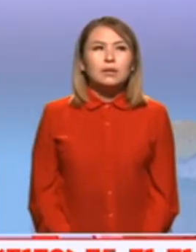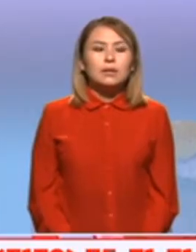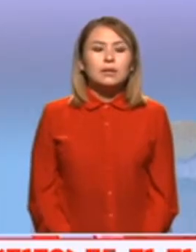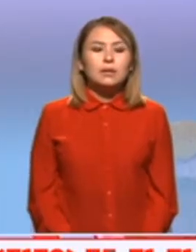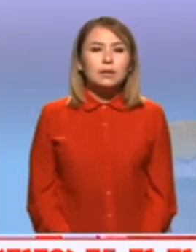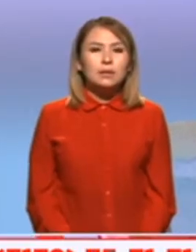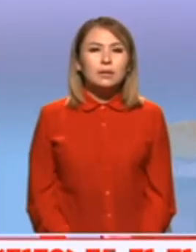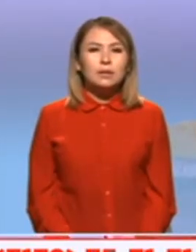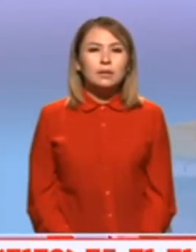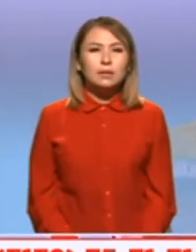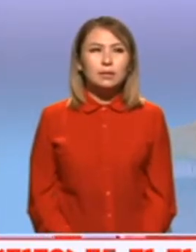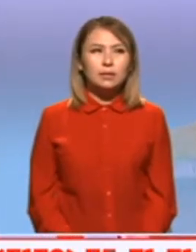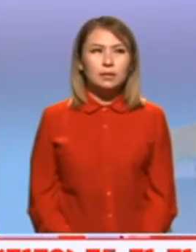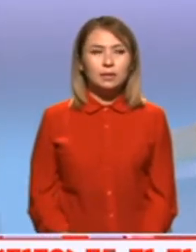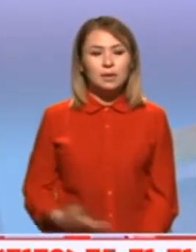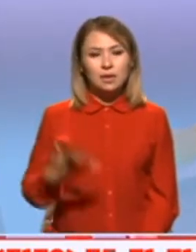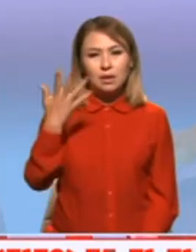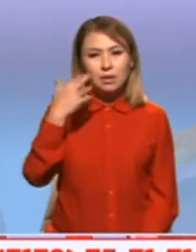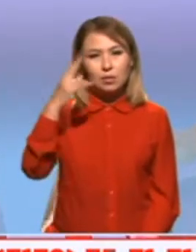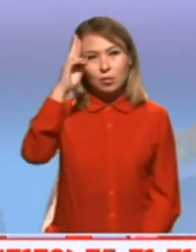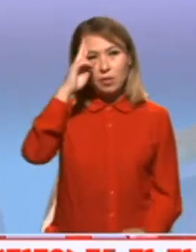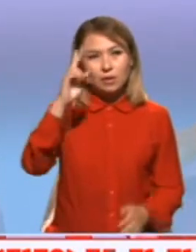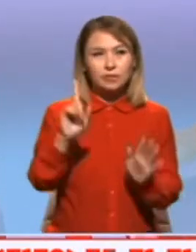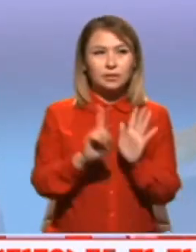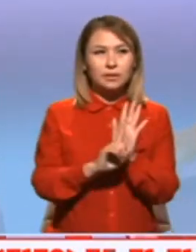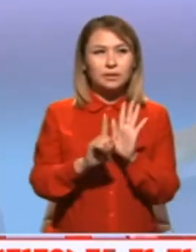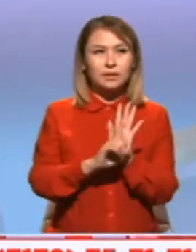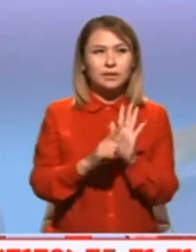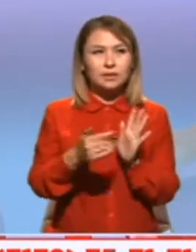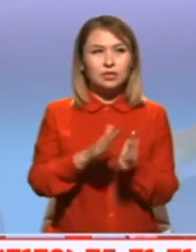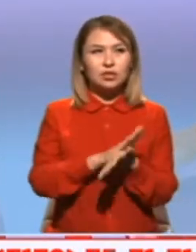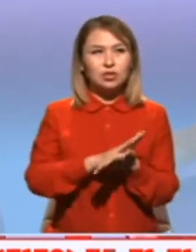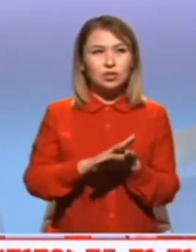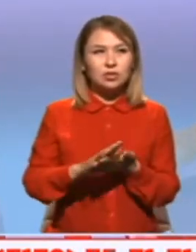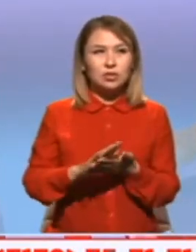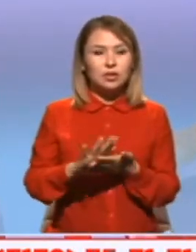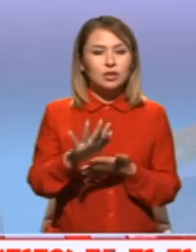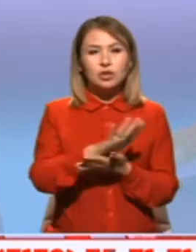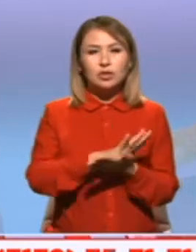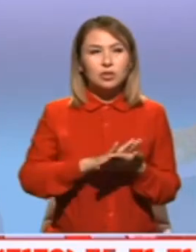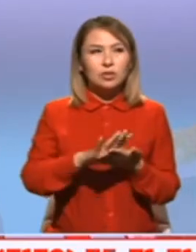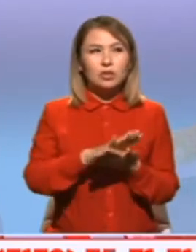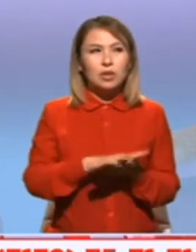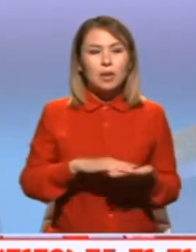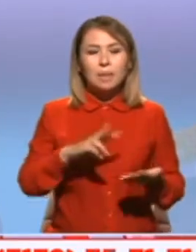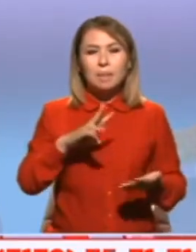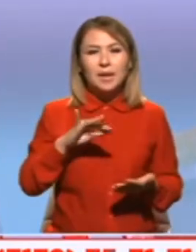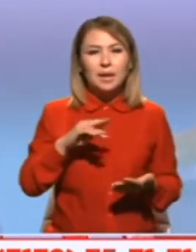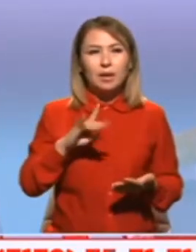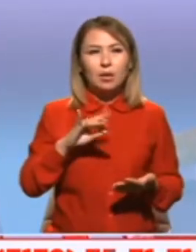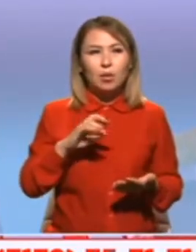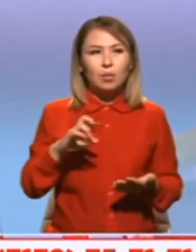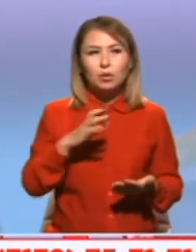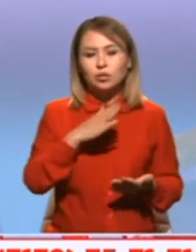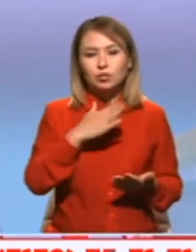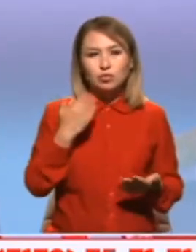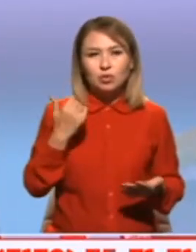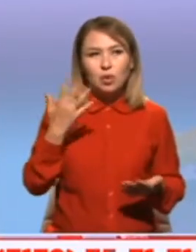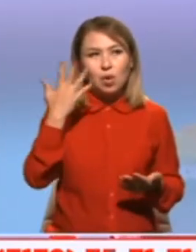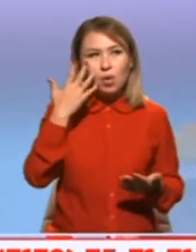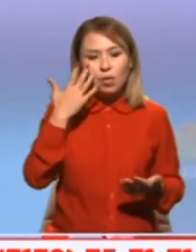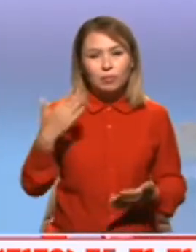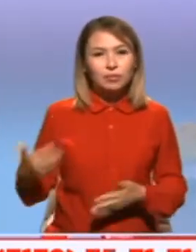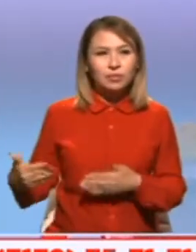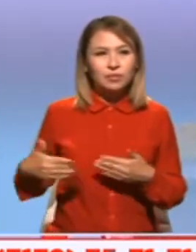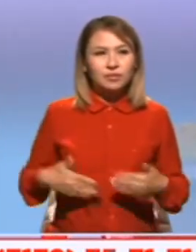бізде бүйректен шыққан зәр ол стерильный, яғни ешқандай да бір микроб жоқ, яғни ол қуықта түскеннен кейін